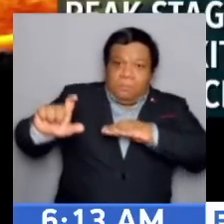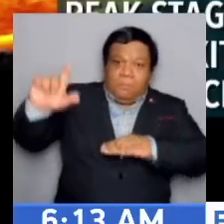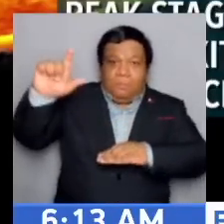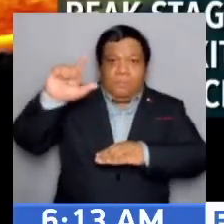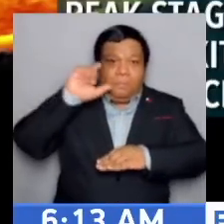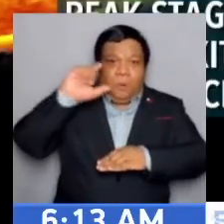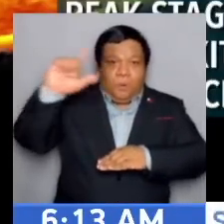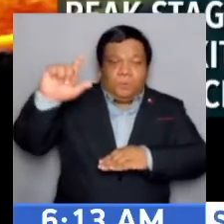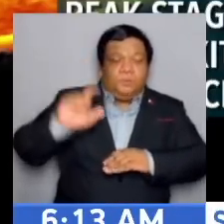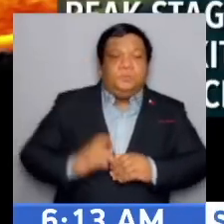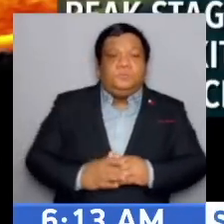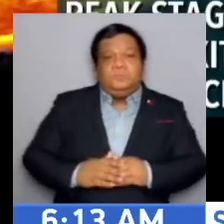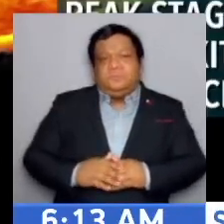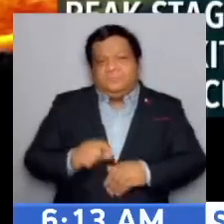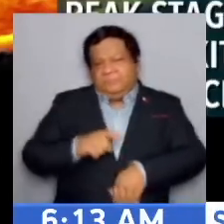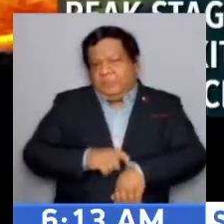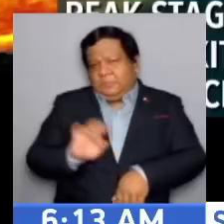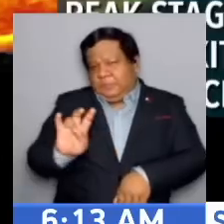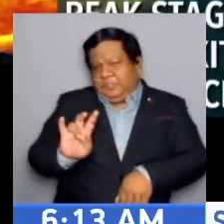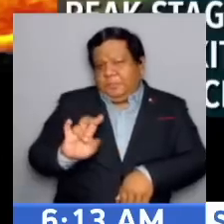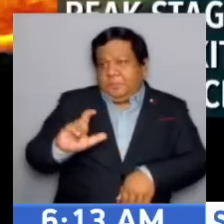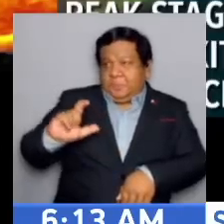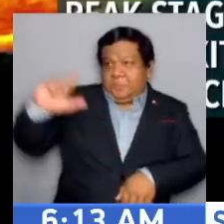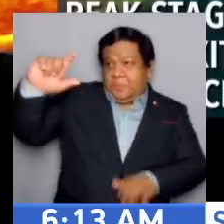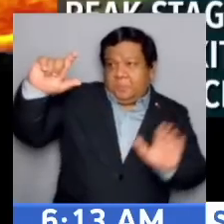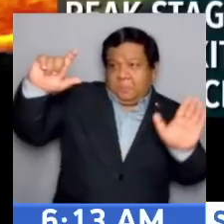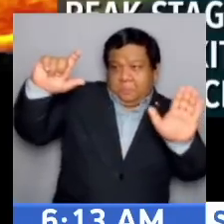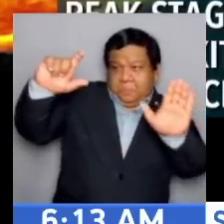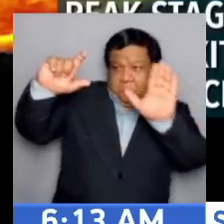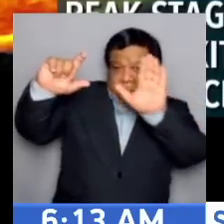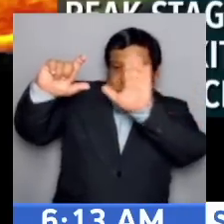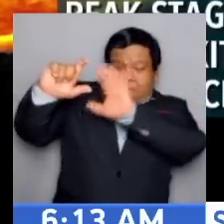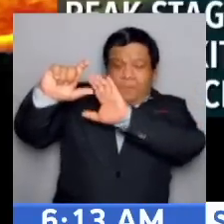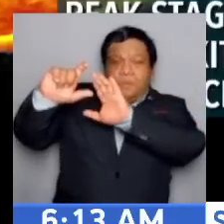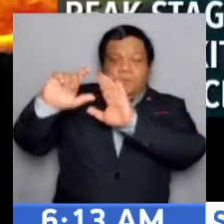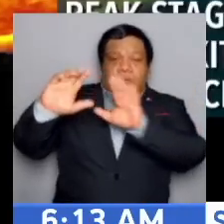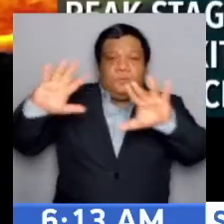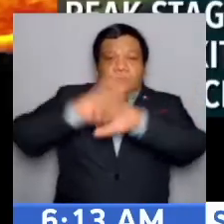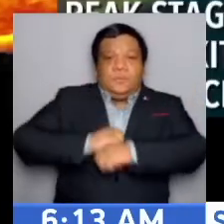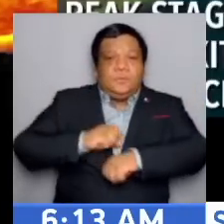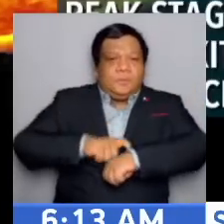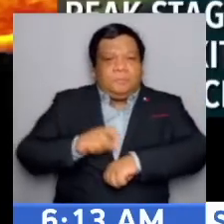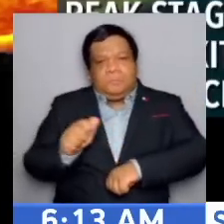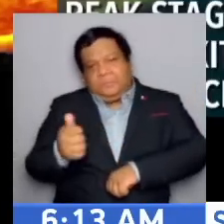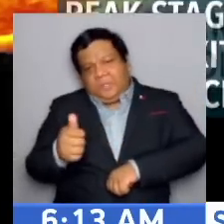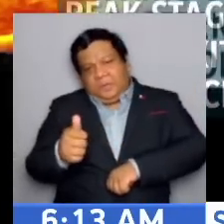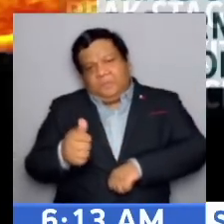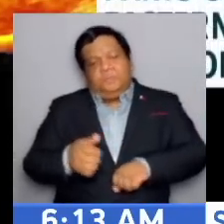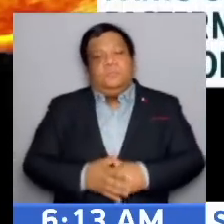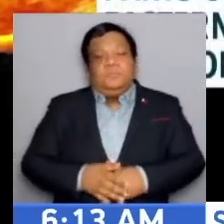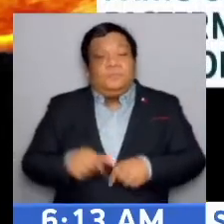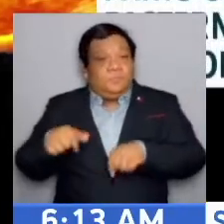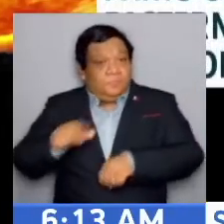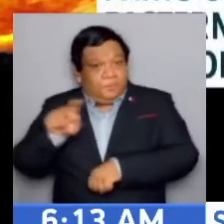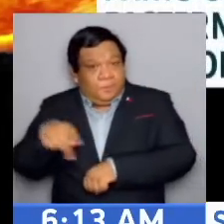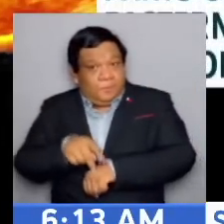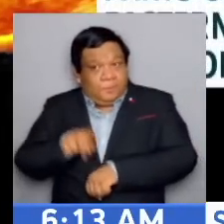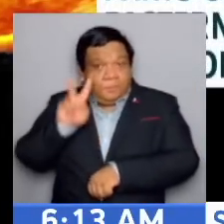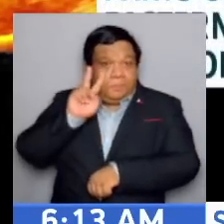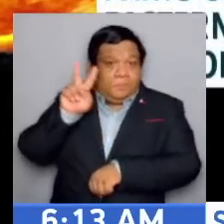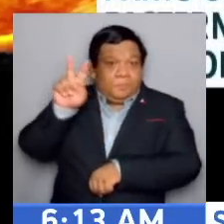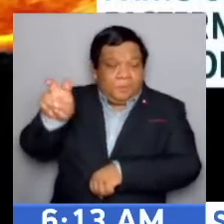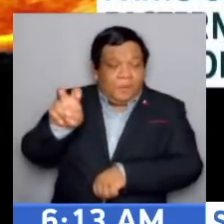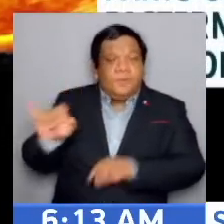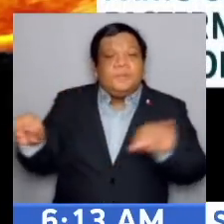peak stage na eclipse at matatapos bandang alas 10. Bukod sa Pilipinas, masisilayan din ang total lunar eclipse sa iba